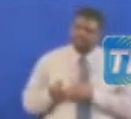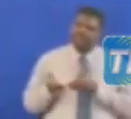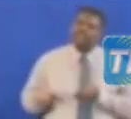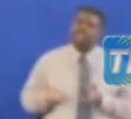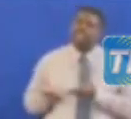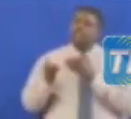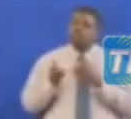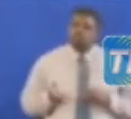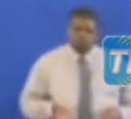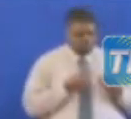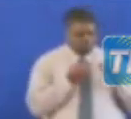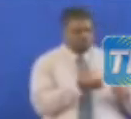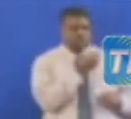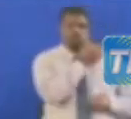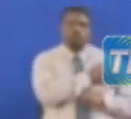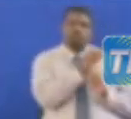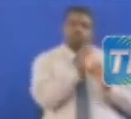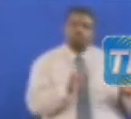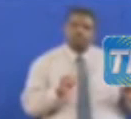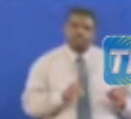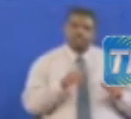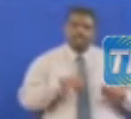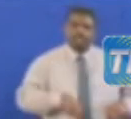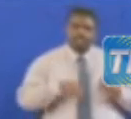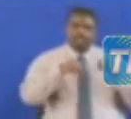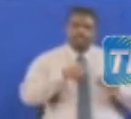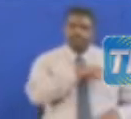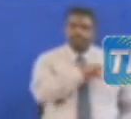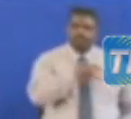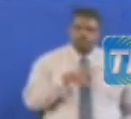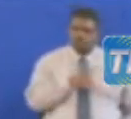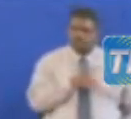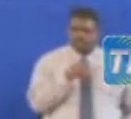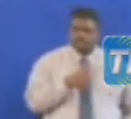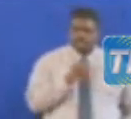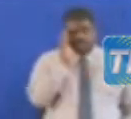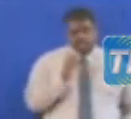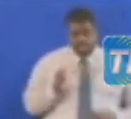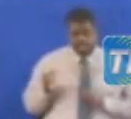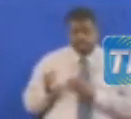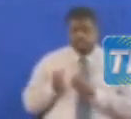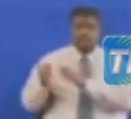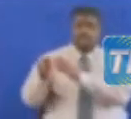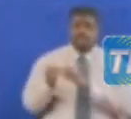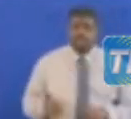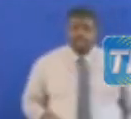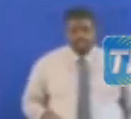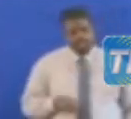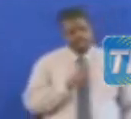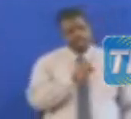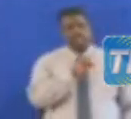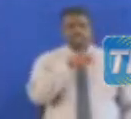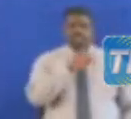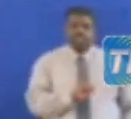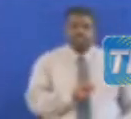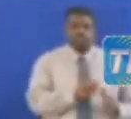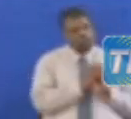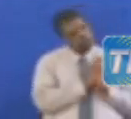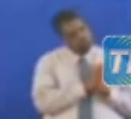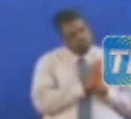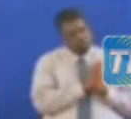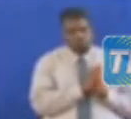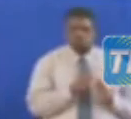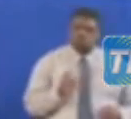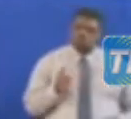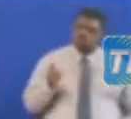na utoaji wa huduma bora katika tawala za mikoa na serikali za mitaa. Nimshukuru pia Mheshimiwa Silo, mwenyekiti wa kamati ya